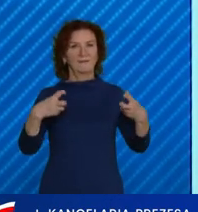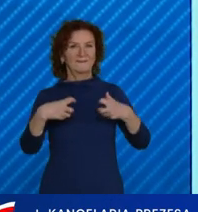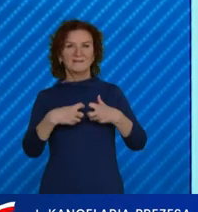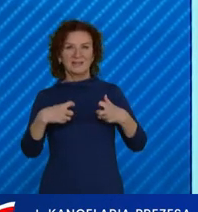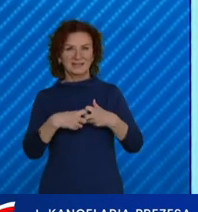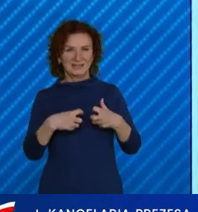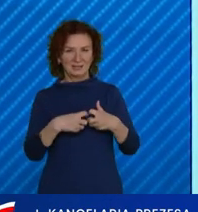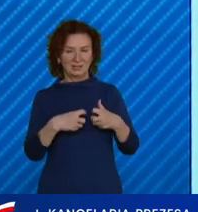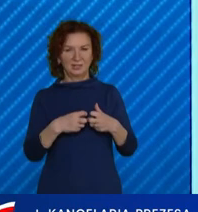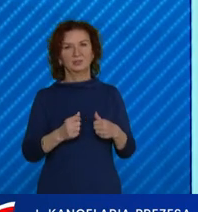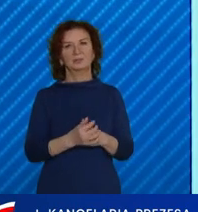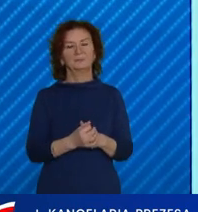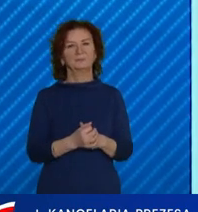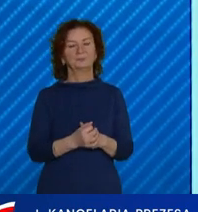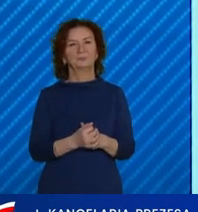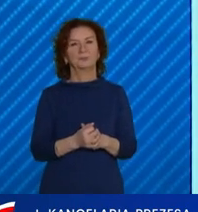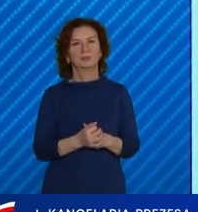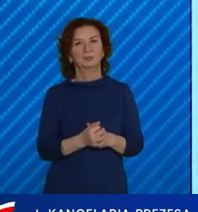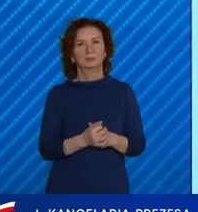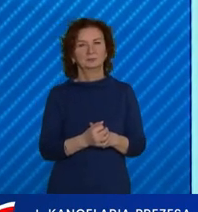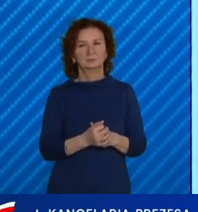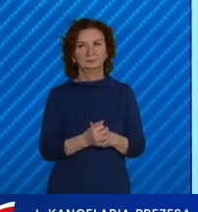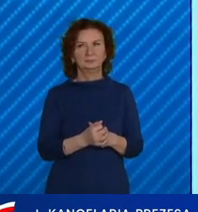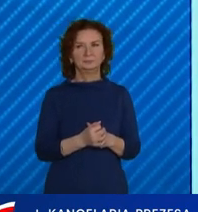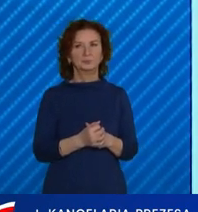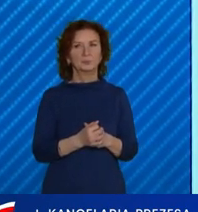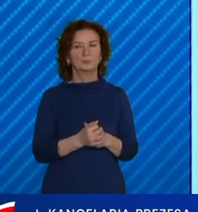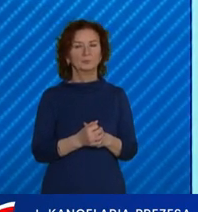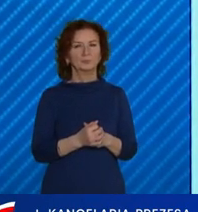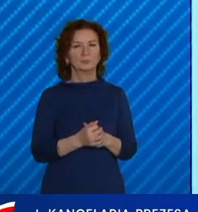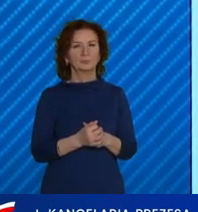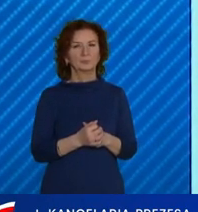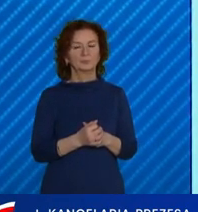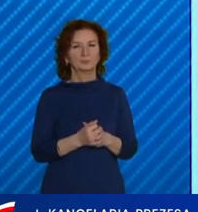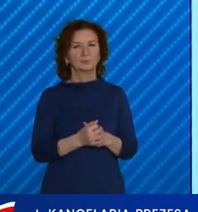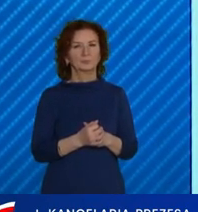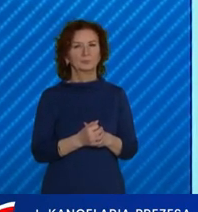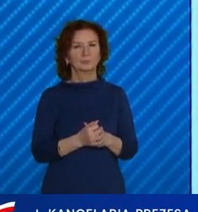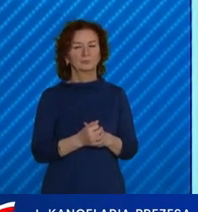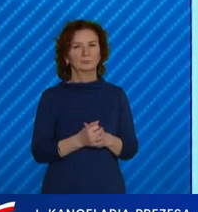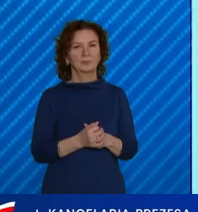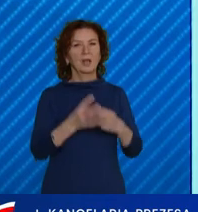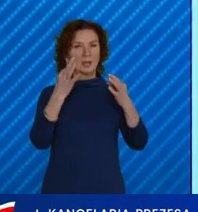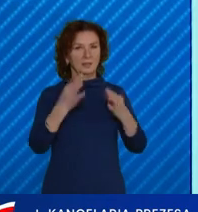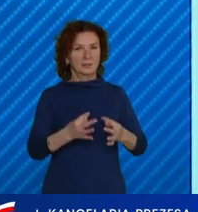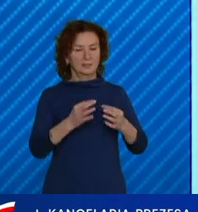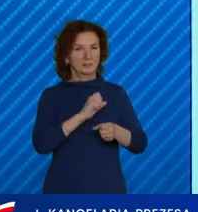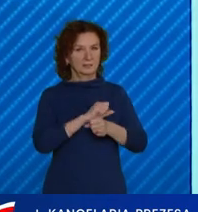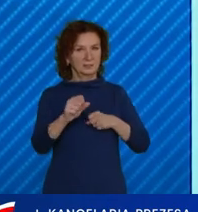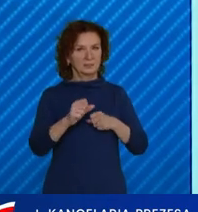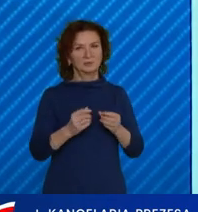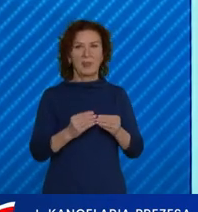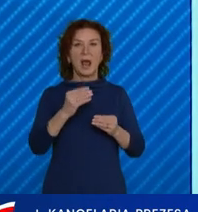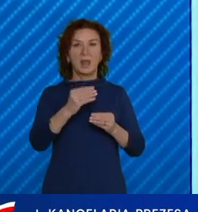gov.pl/szczepimy się. My w tej chwili jesteśmy na